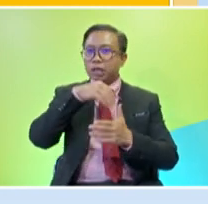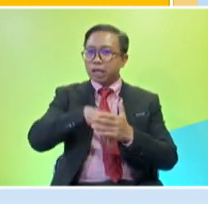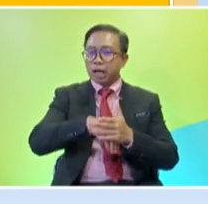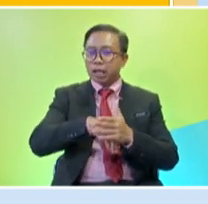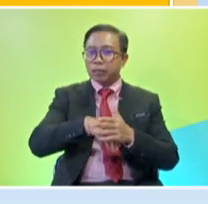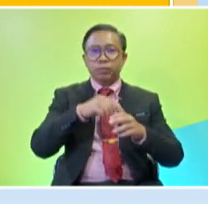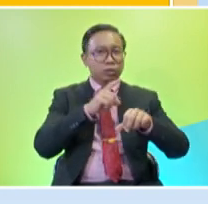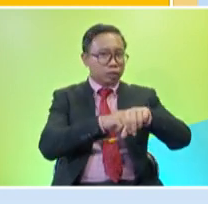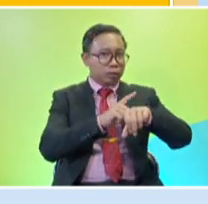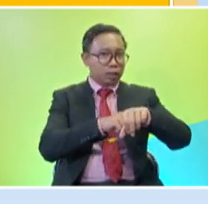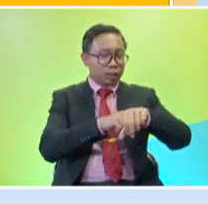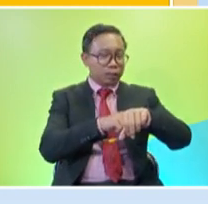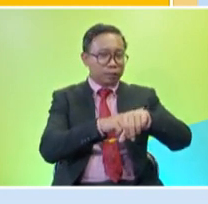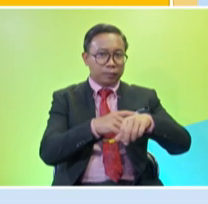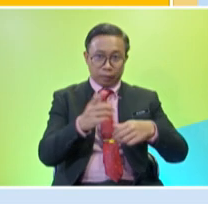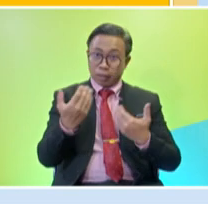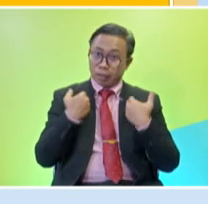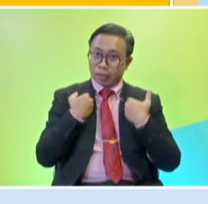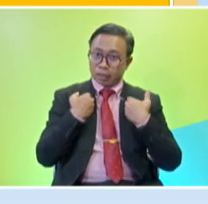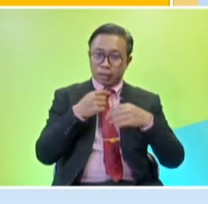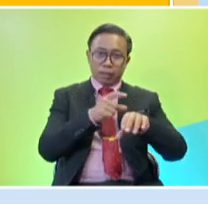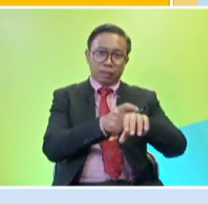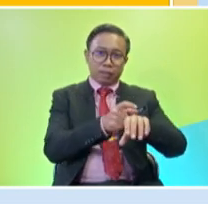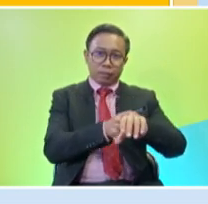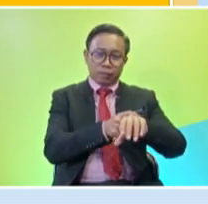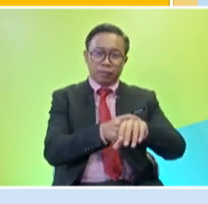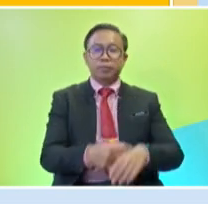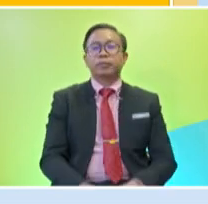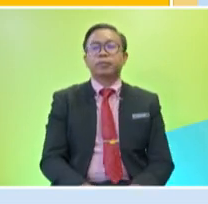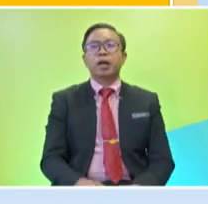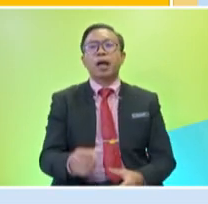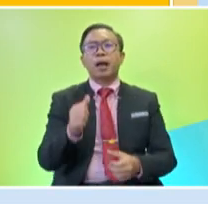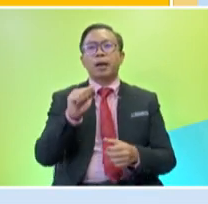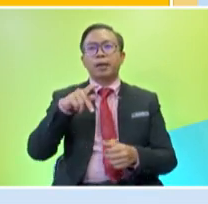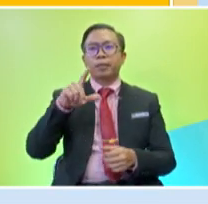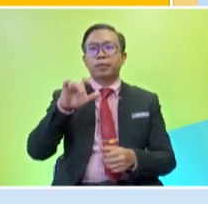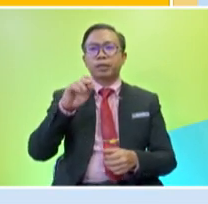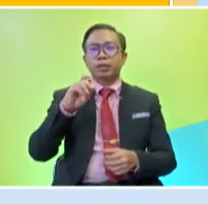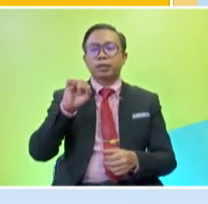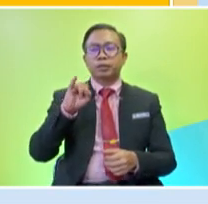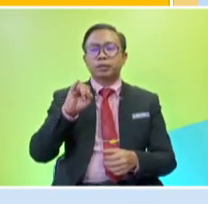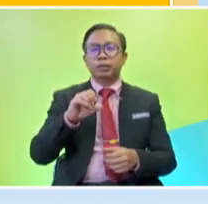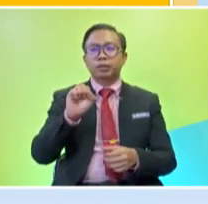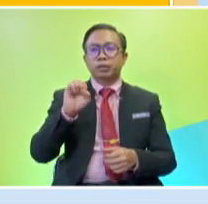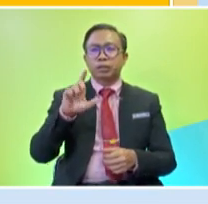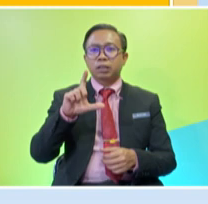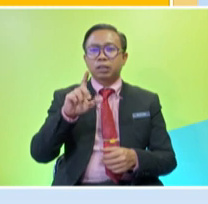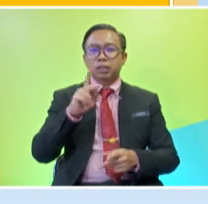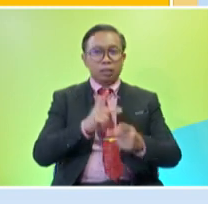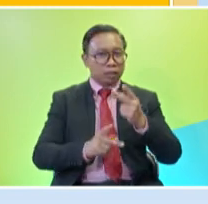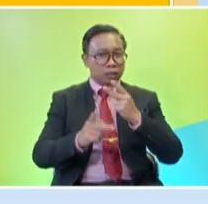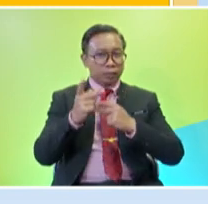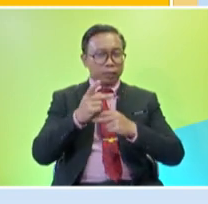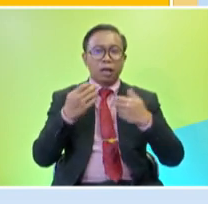jam tangan masing-masing ada jam tangan jadi ini adalah aplikasi sel kimia dan kita ada